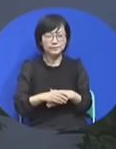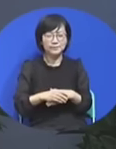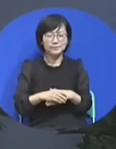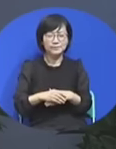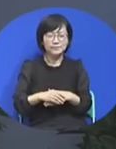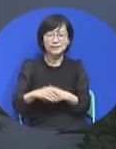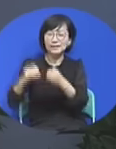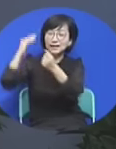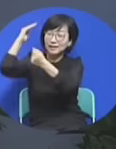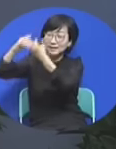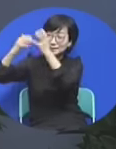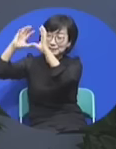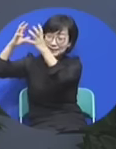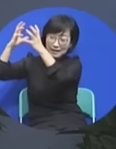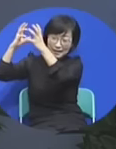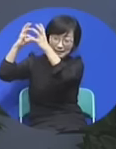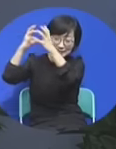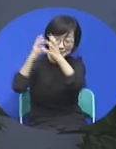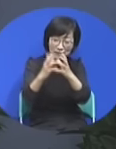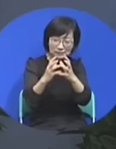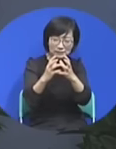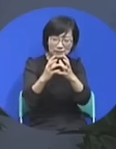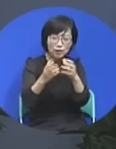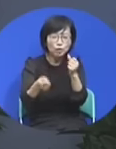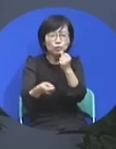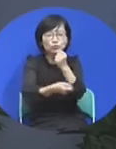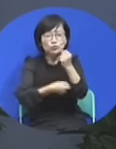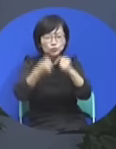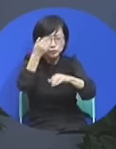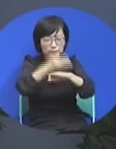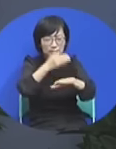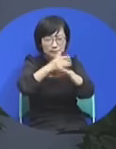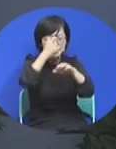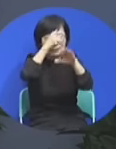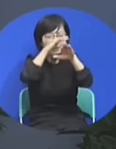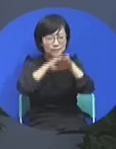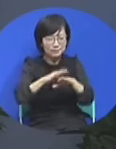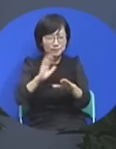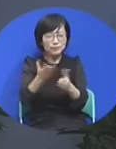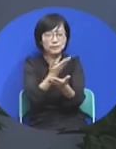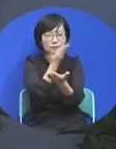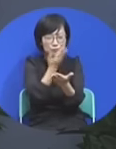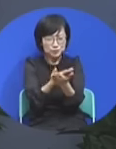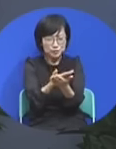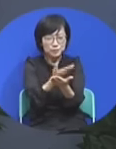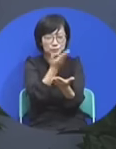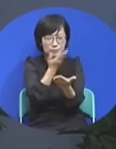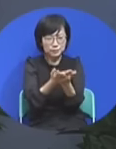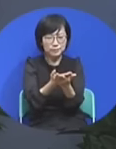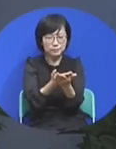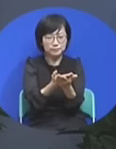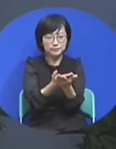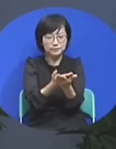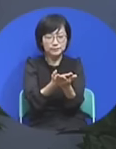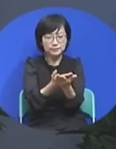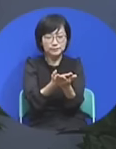하나님의 나라임하는 추수감사절 되게 하옵소서. And in doing so, may it be the feast of Thanksgiving Day for us to